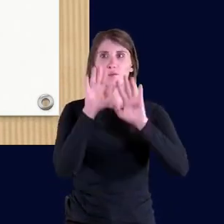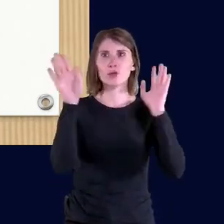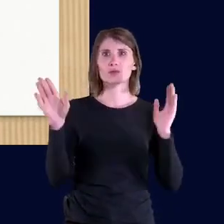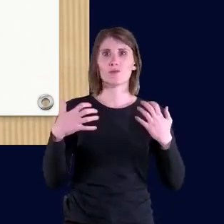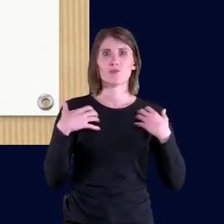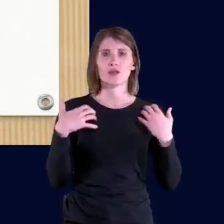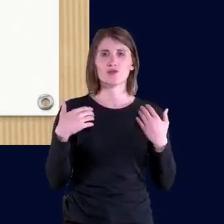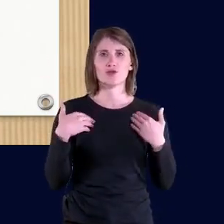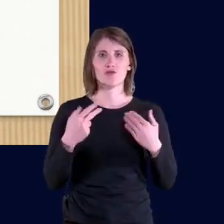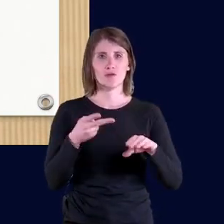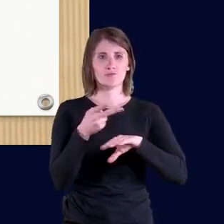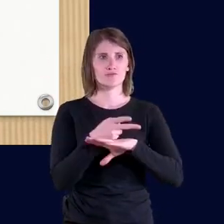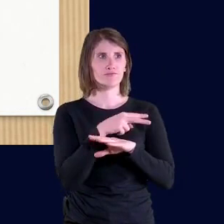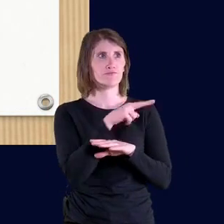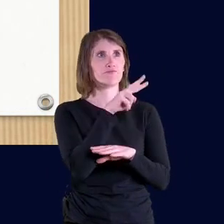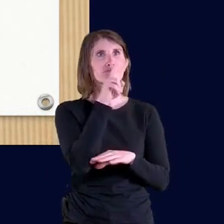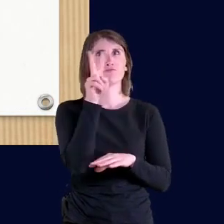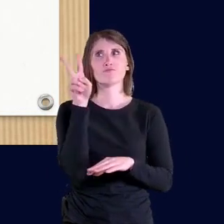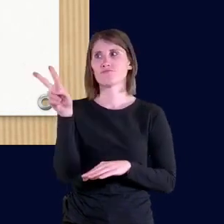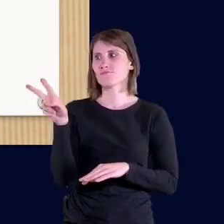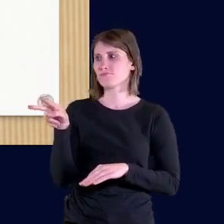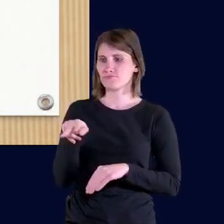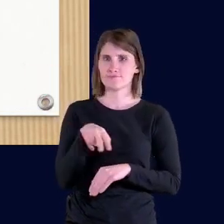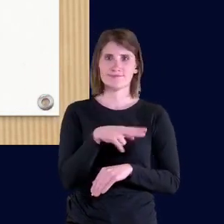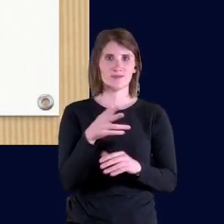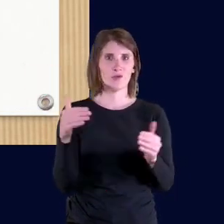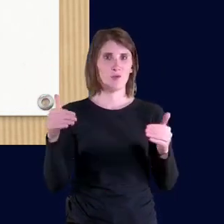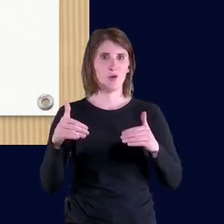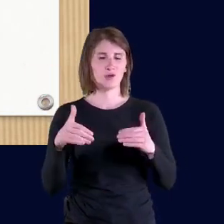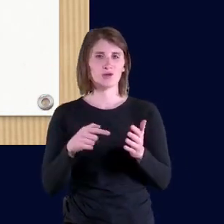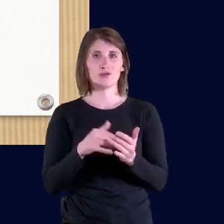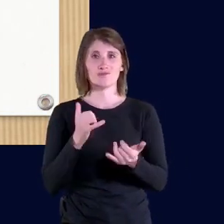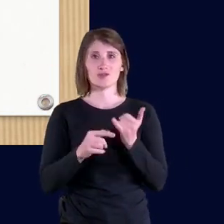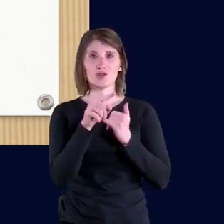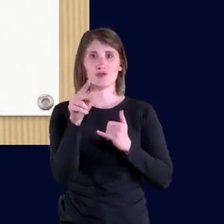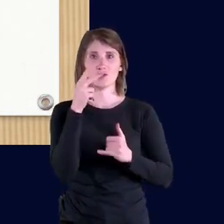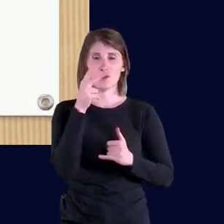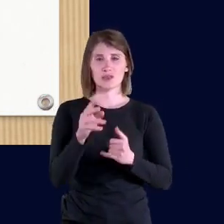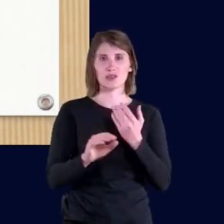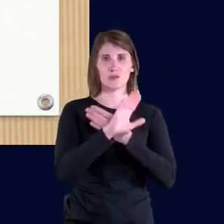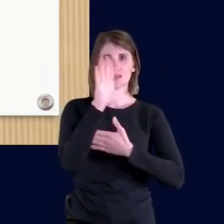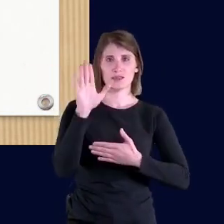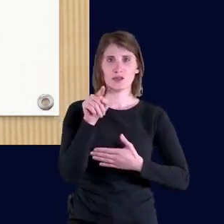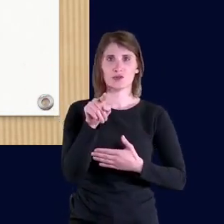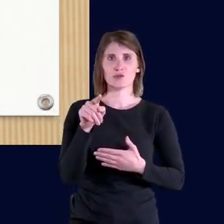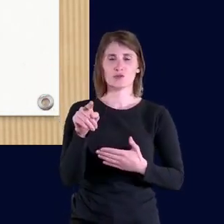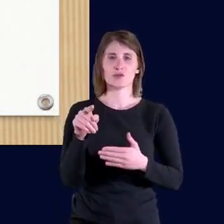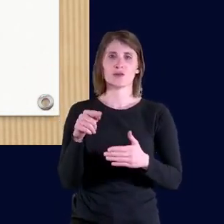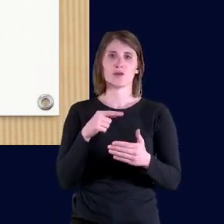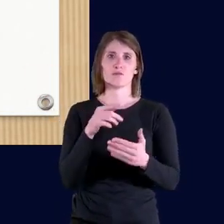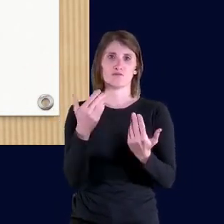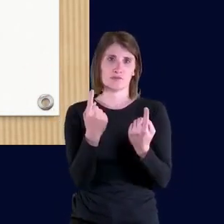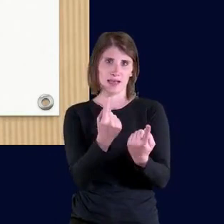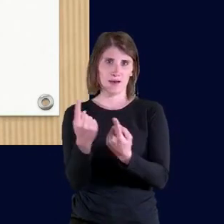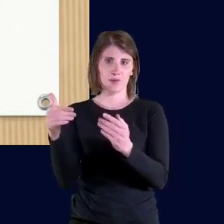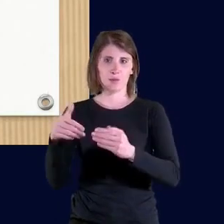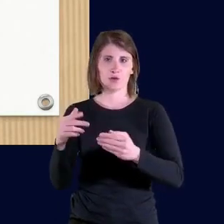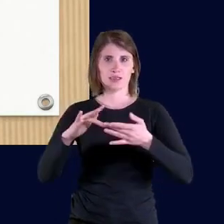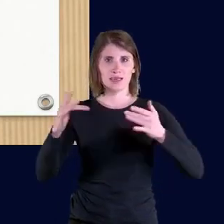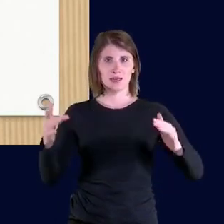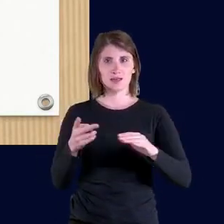przy państwa jak państwo będzie dostępna prezentacja będą mogli przekierować nadane strony bardzo